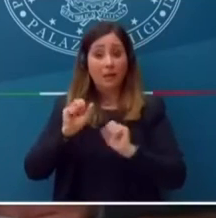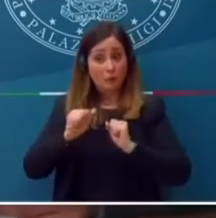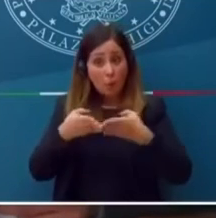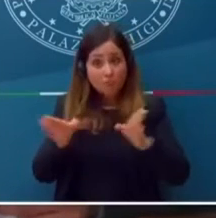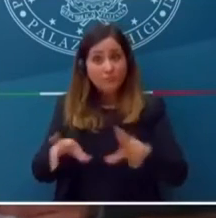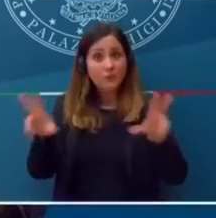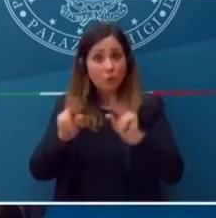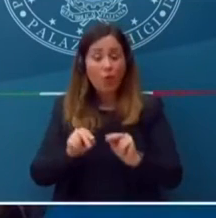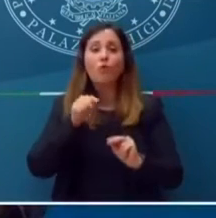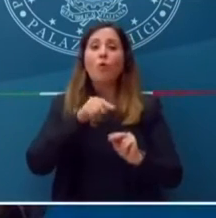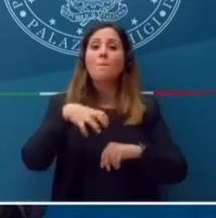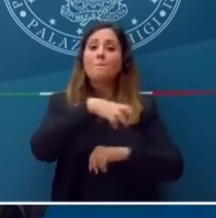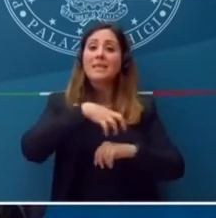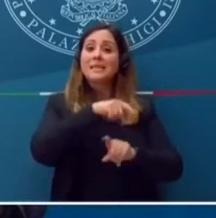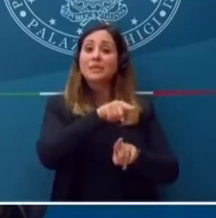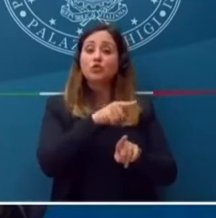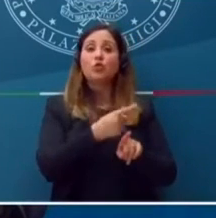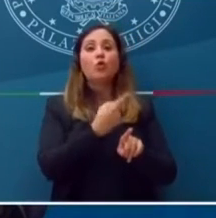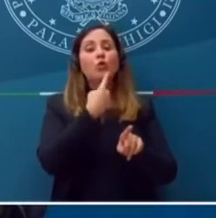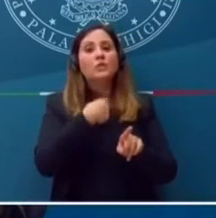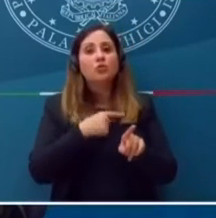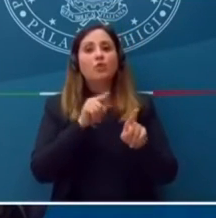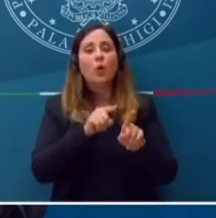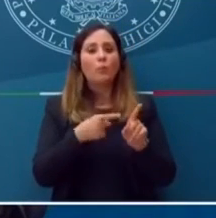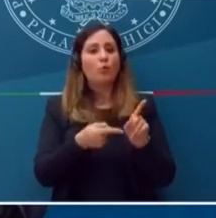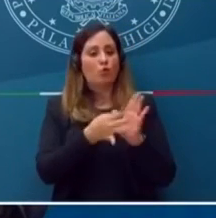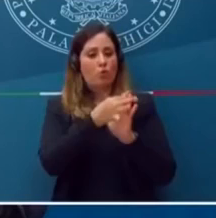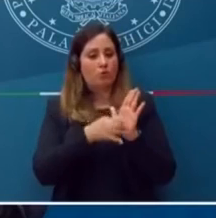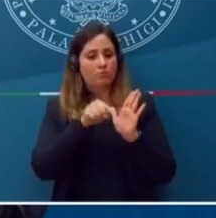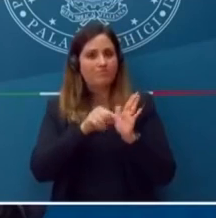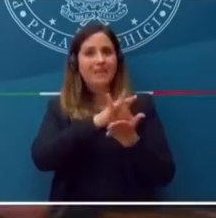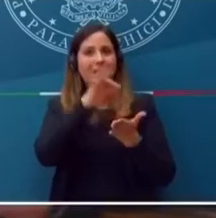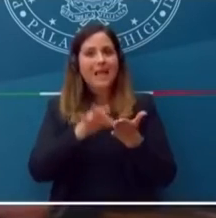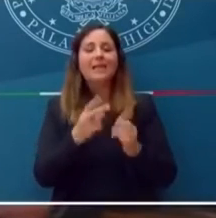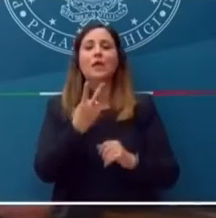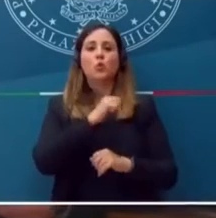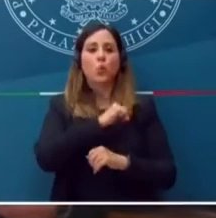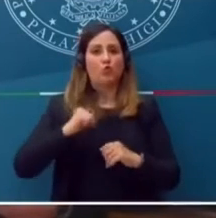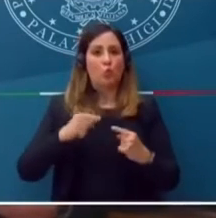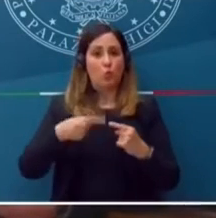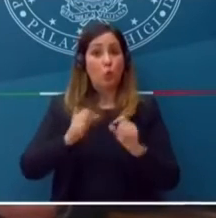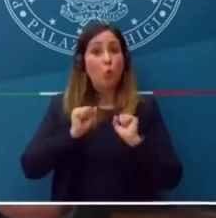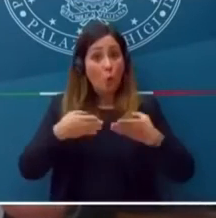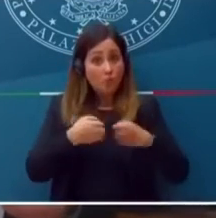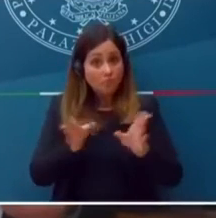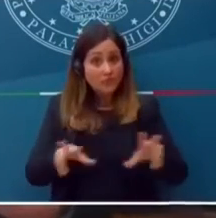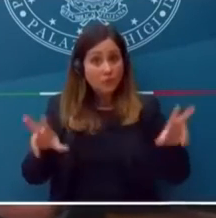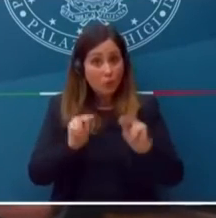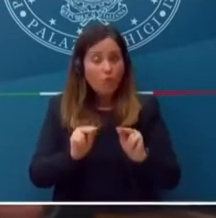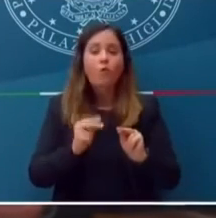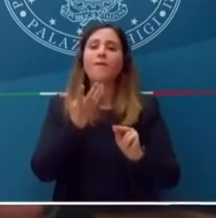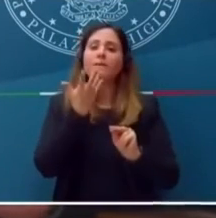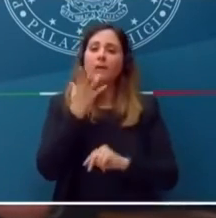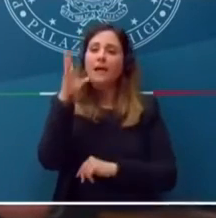come data possibile per le riaperture quella del 2 giugno. Le volevo chiedere, al netto di quello che ci ha detto, cioè che sarà molto